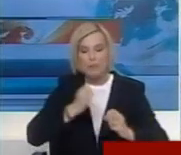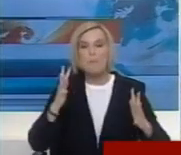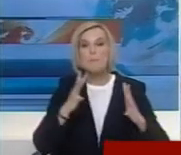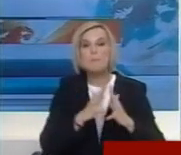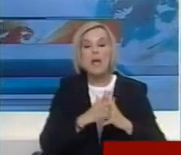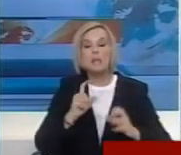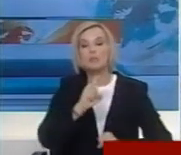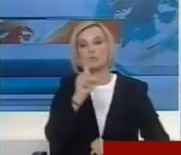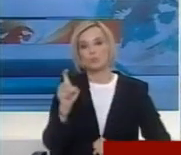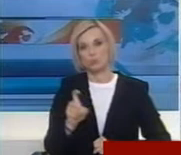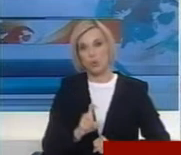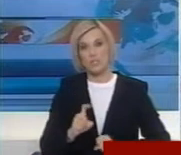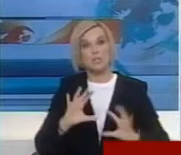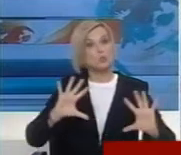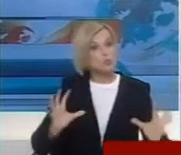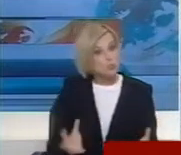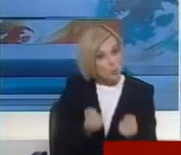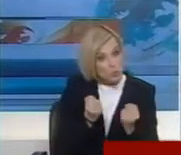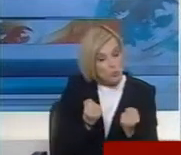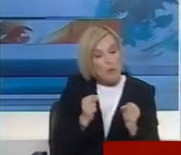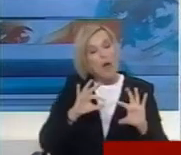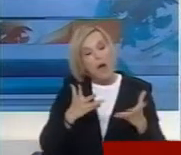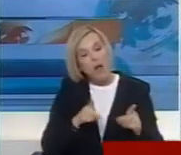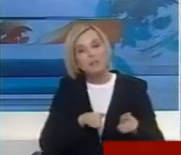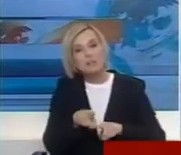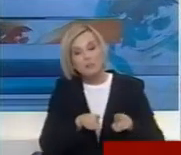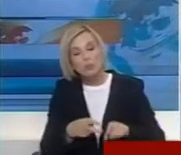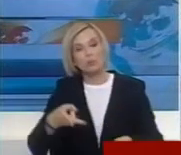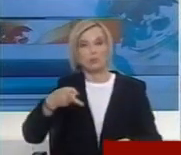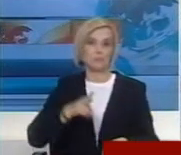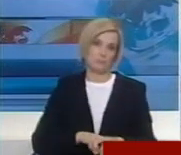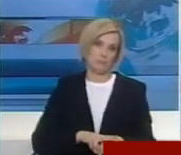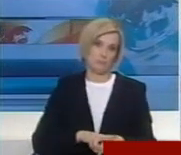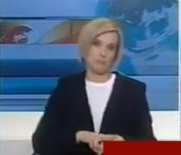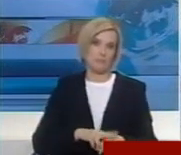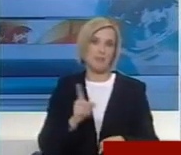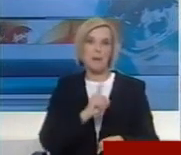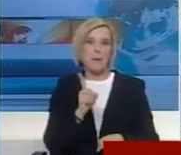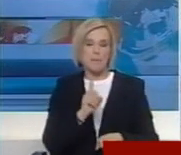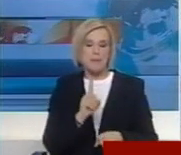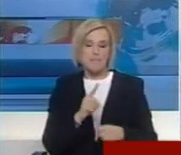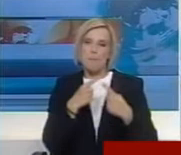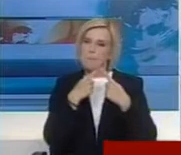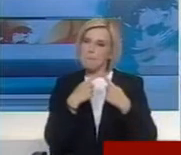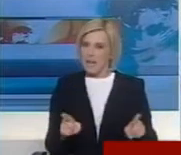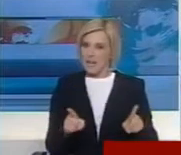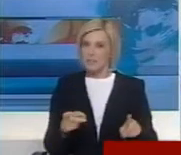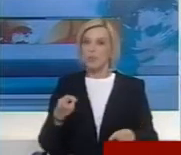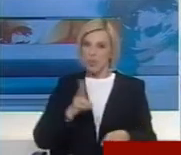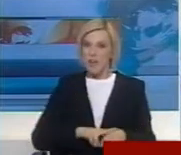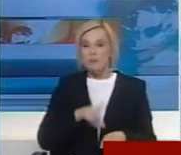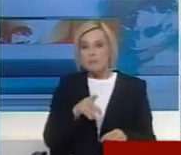Σώζονται ζωές, αλλά ταυτόχρονα θρηνούν και θανάτους. Ας μη μας παραξενεύουν οι θάνατοι. Είναι η